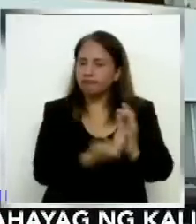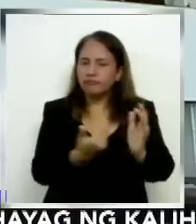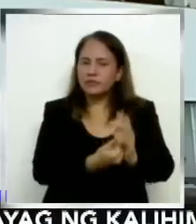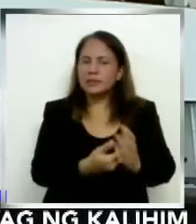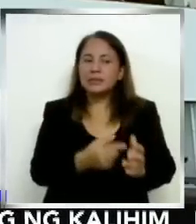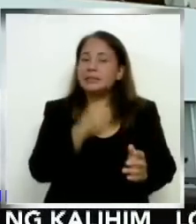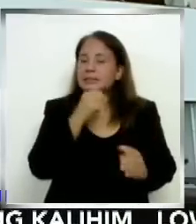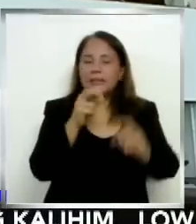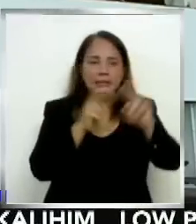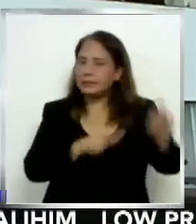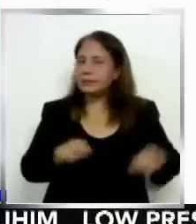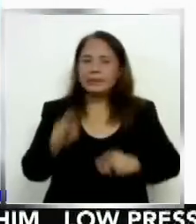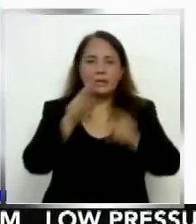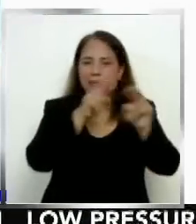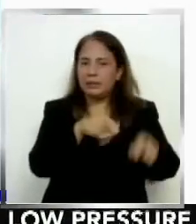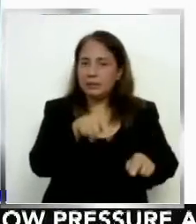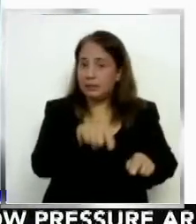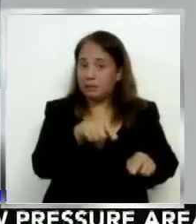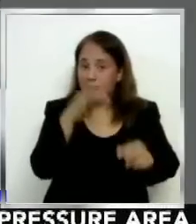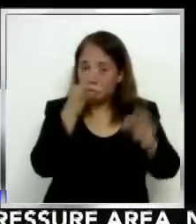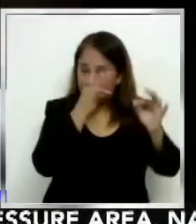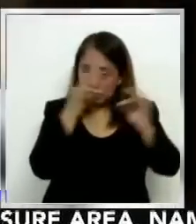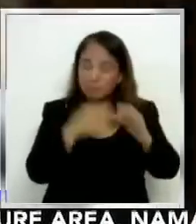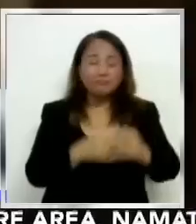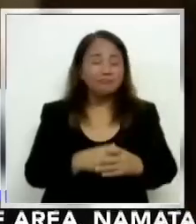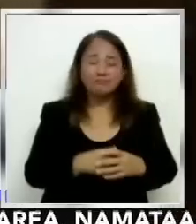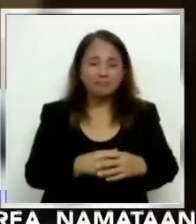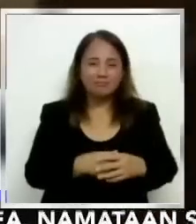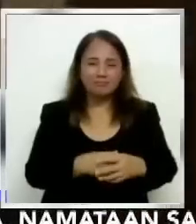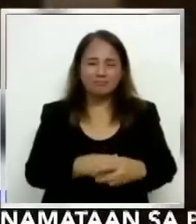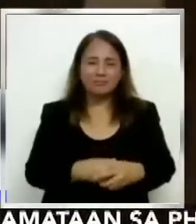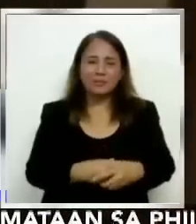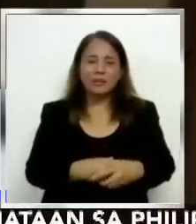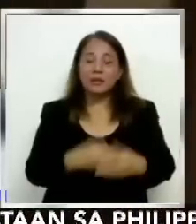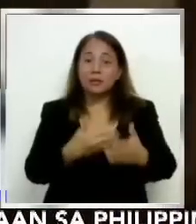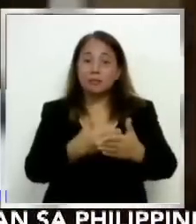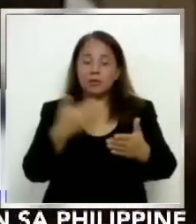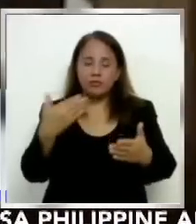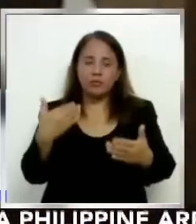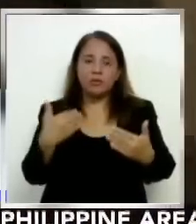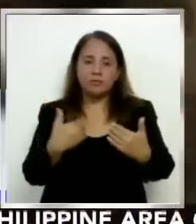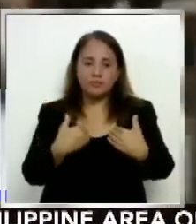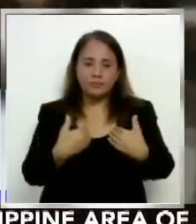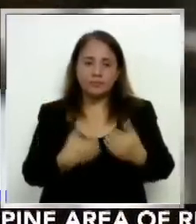re-recycle ang mga drogang nasa kanilang pangangalaga. Bago nito,